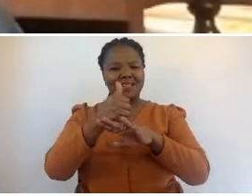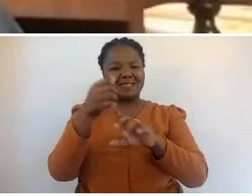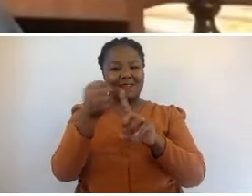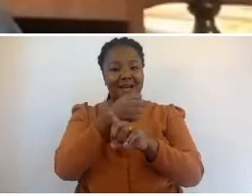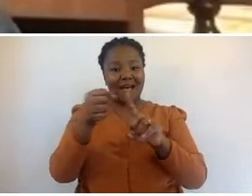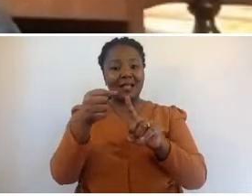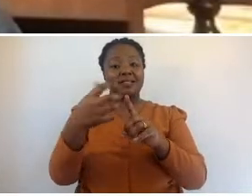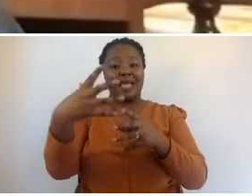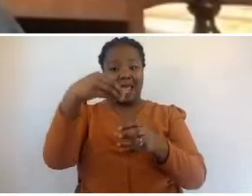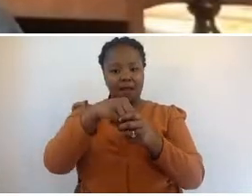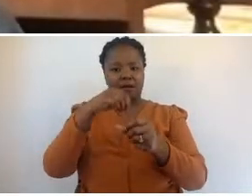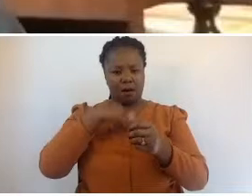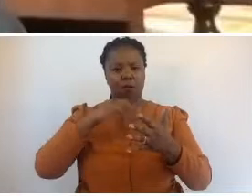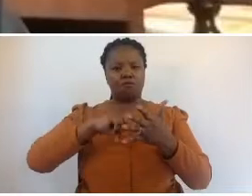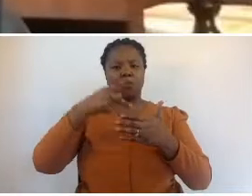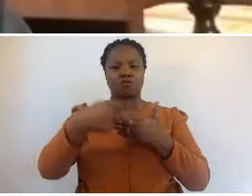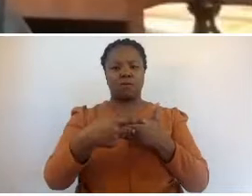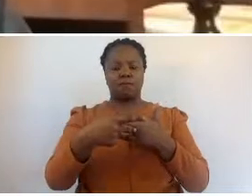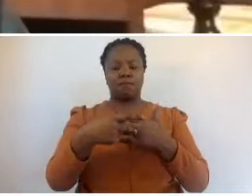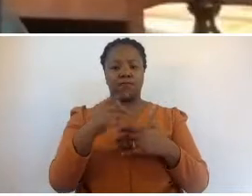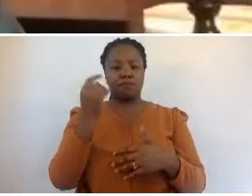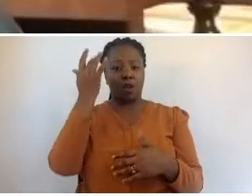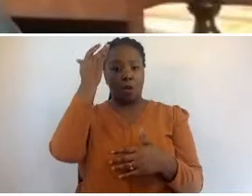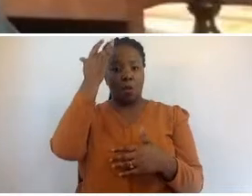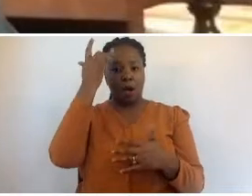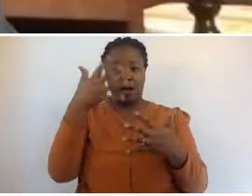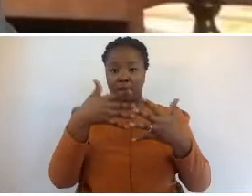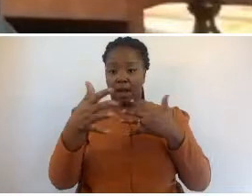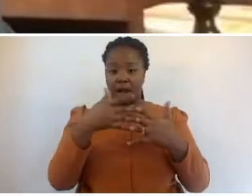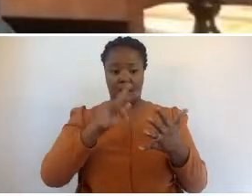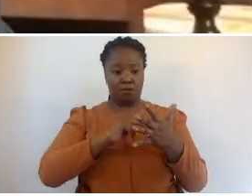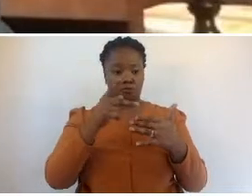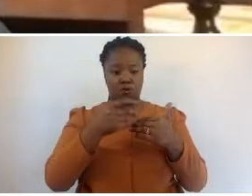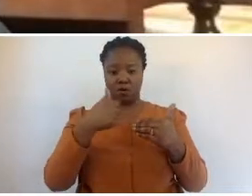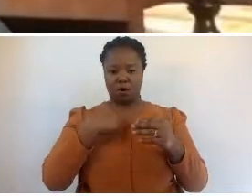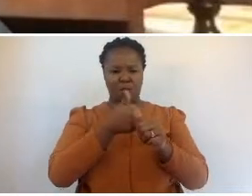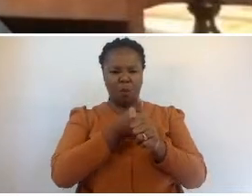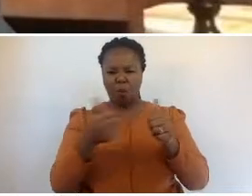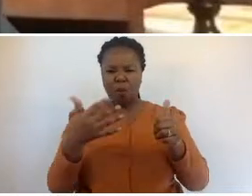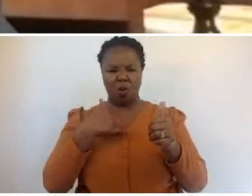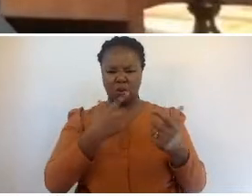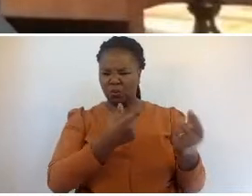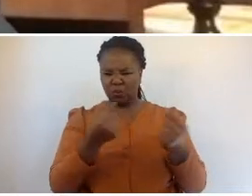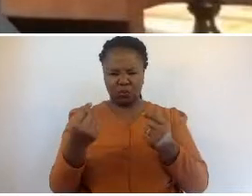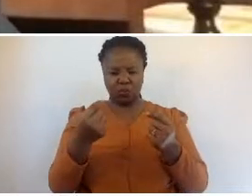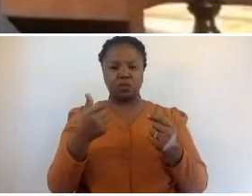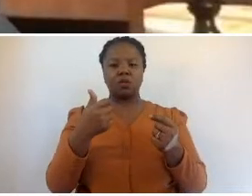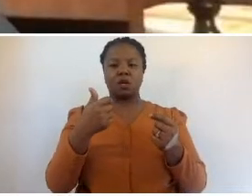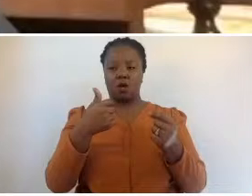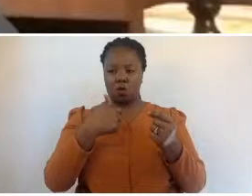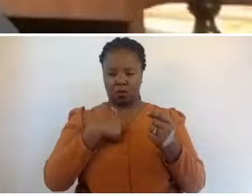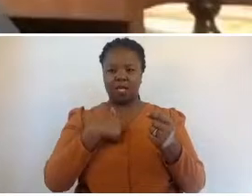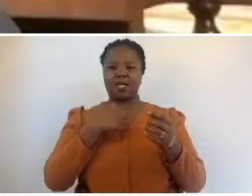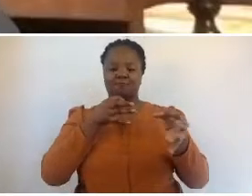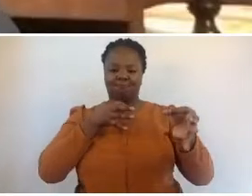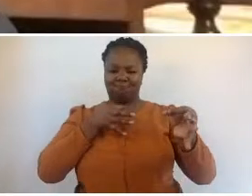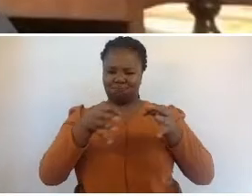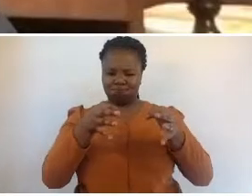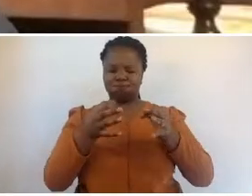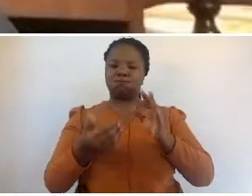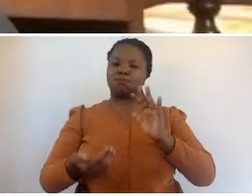avons cela dans nos programmes syndicaux. Et donc tous les programmes mis en œuvre par le